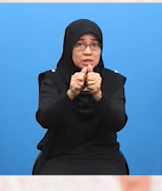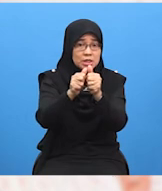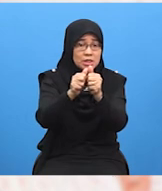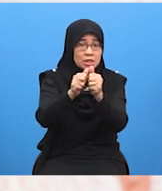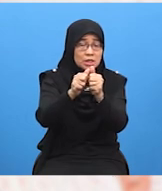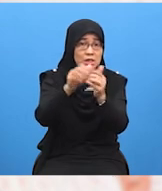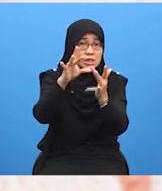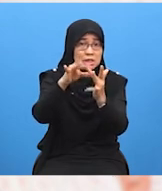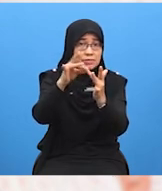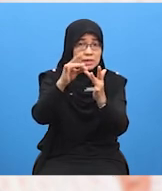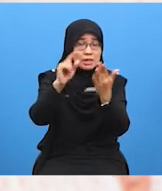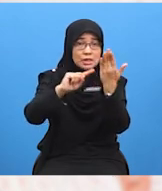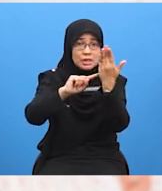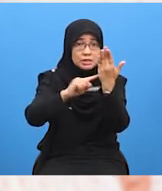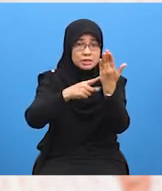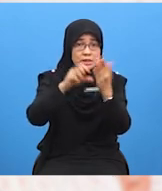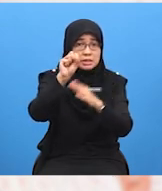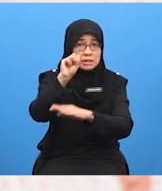start simulation.